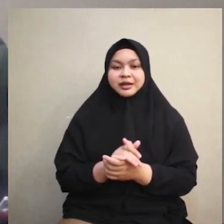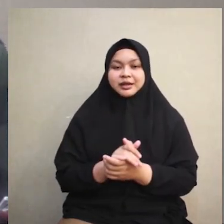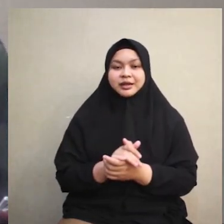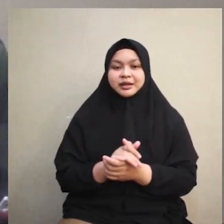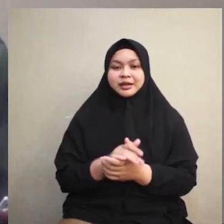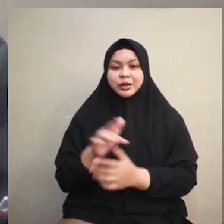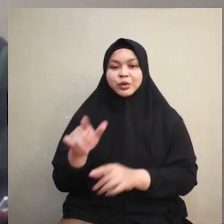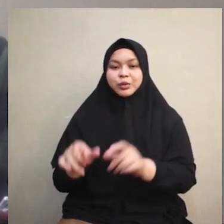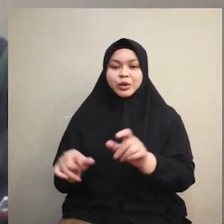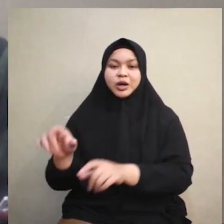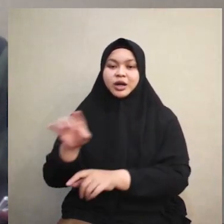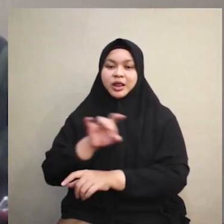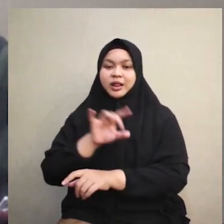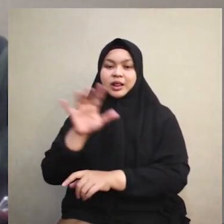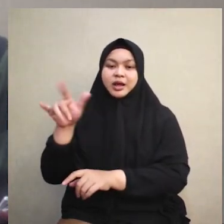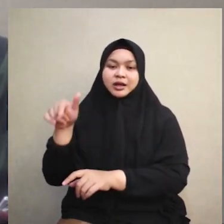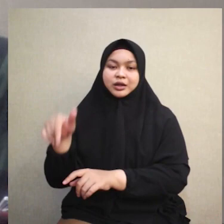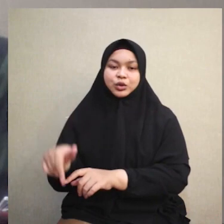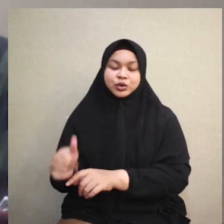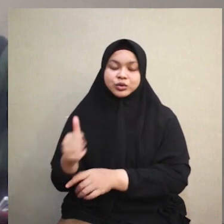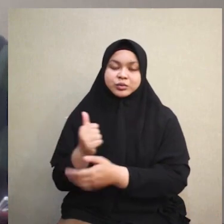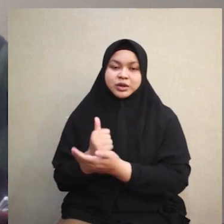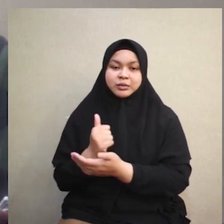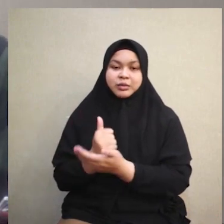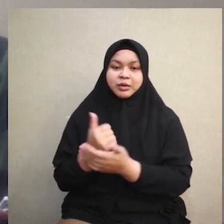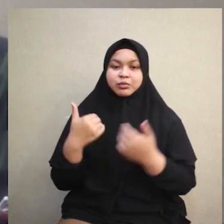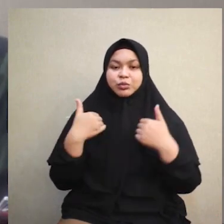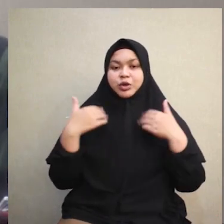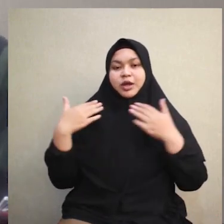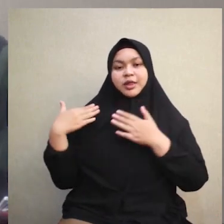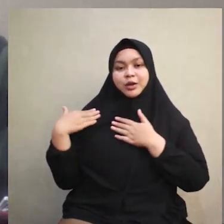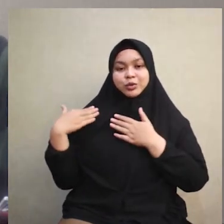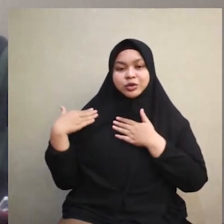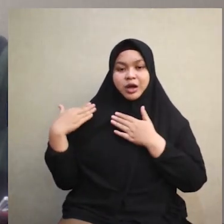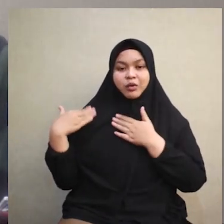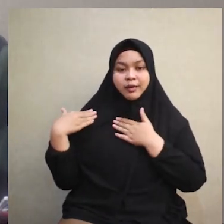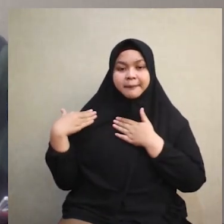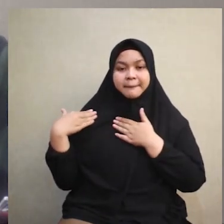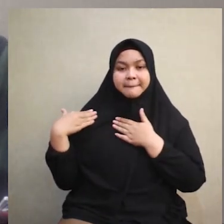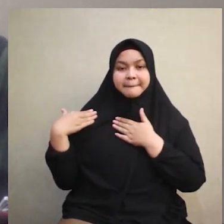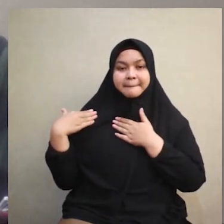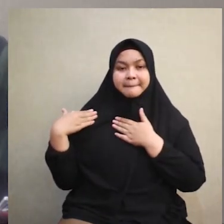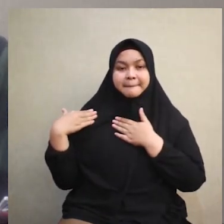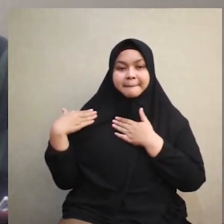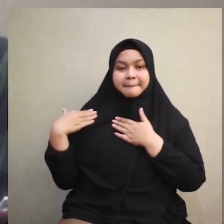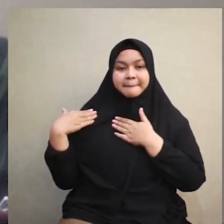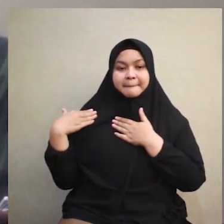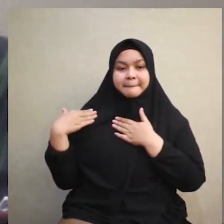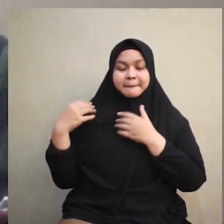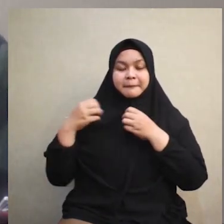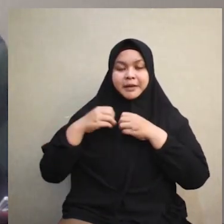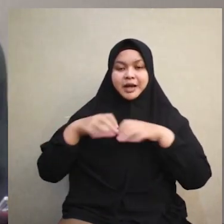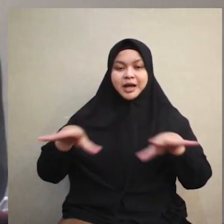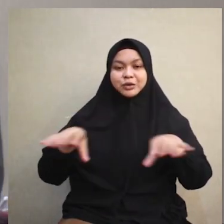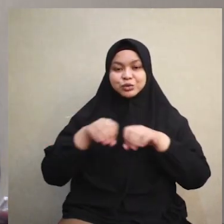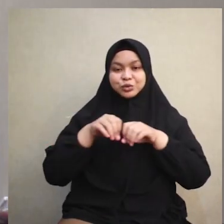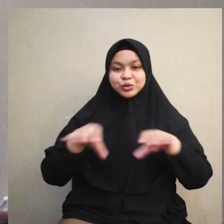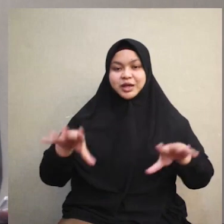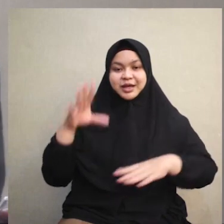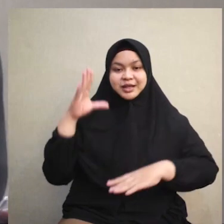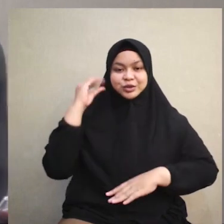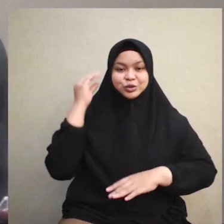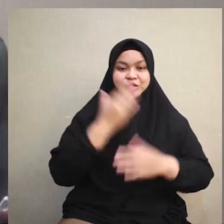pihak-pihak lain yang sebenarnya punya tanggung jawab juga dalam pengaruh utama isu disabilitas